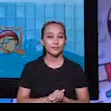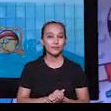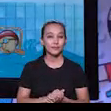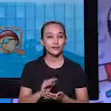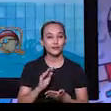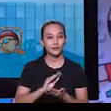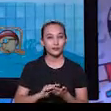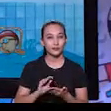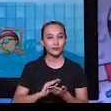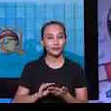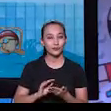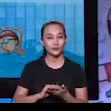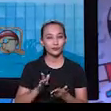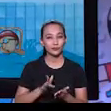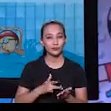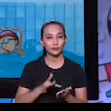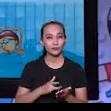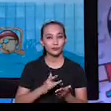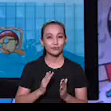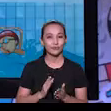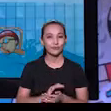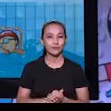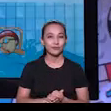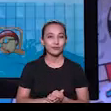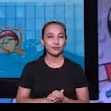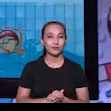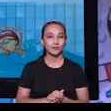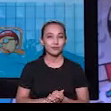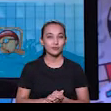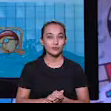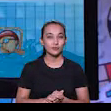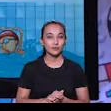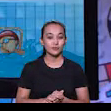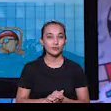плавать. Запишите это в своих тетрадках.